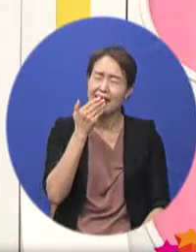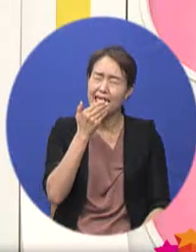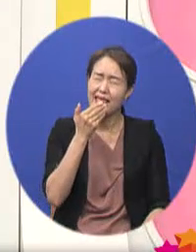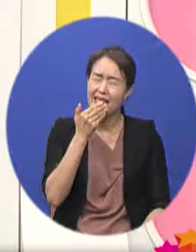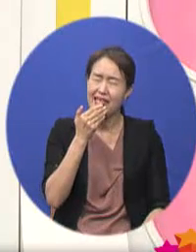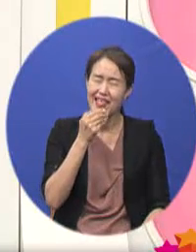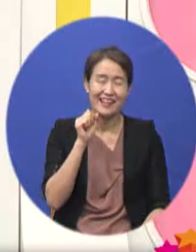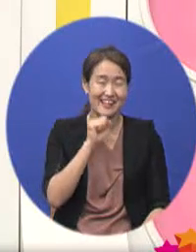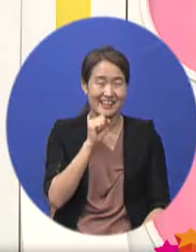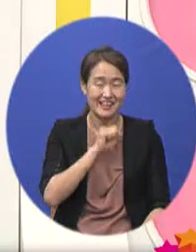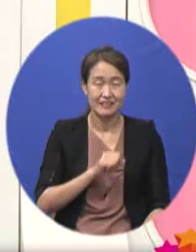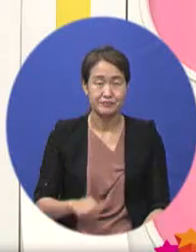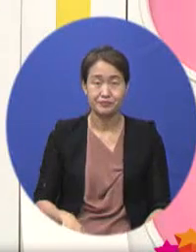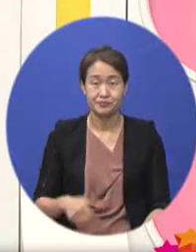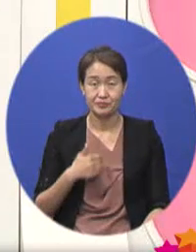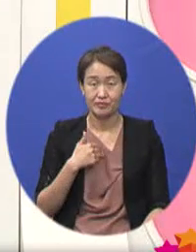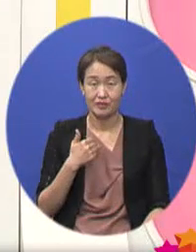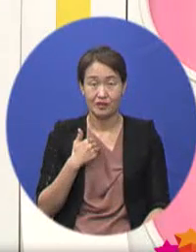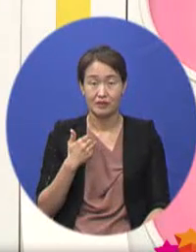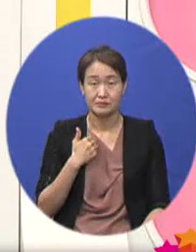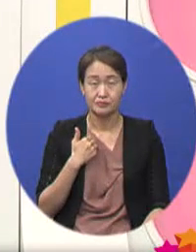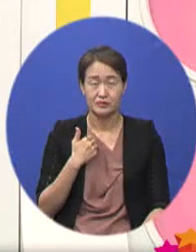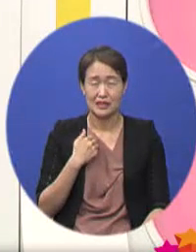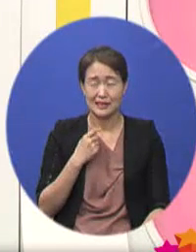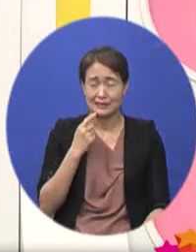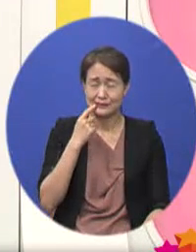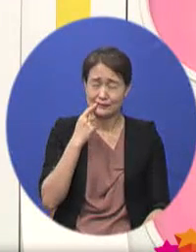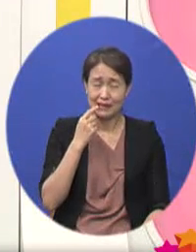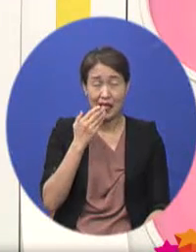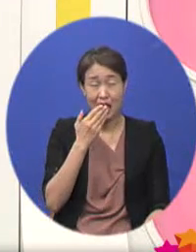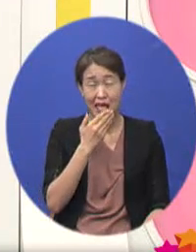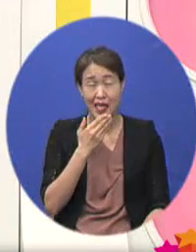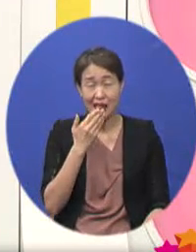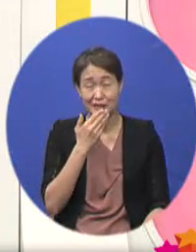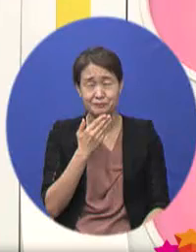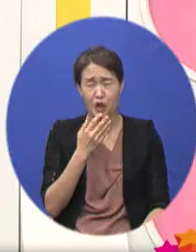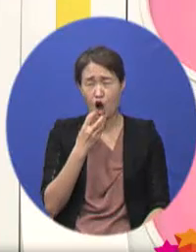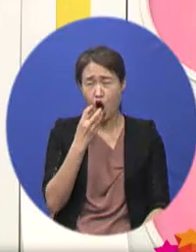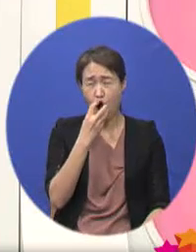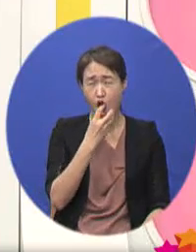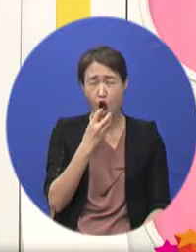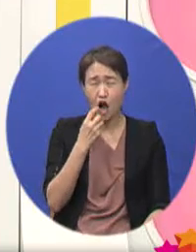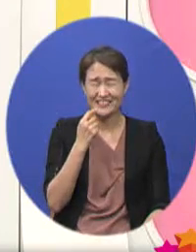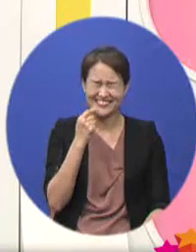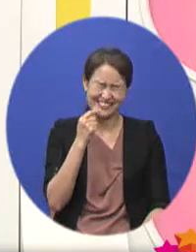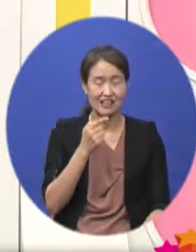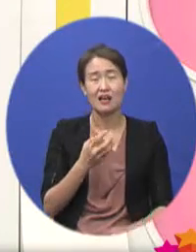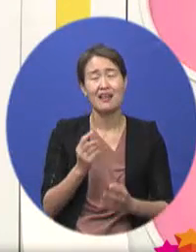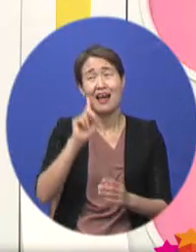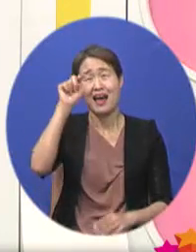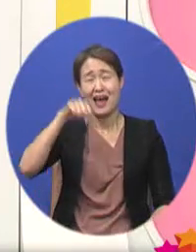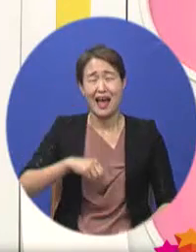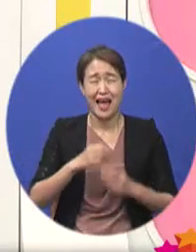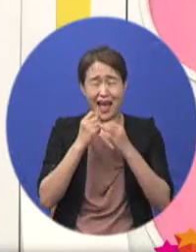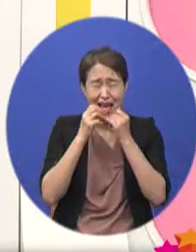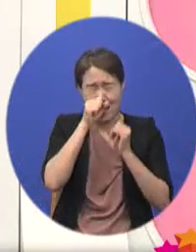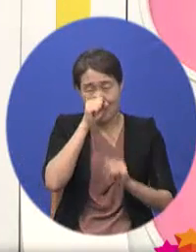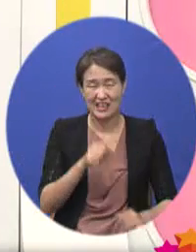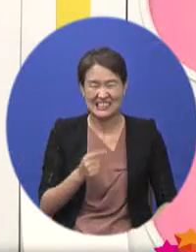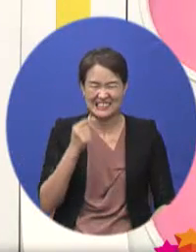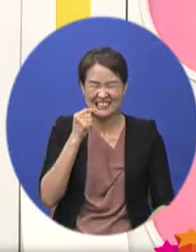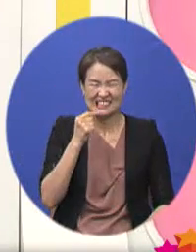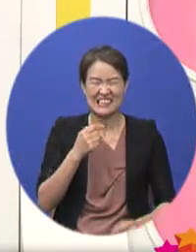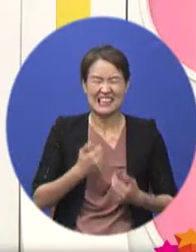달달한. 난 씨고 씨고 달고 네. 맵고 짜고 이 맛 다 좋아해. 쓴맛만 안 좋아해